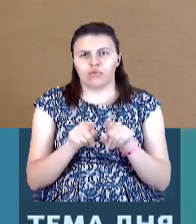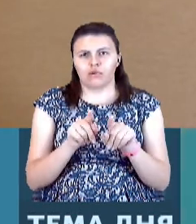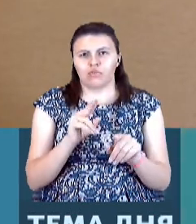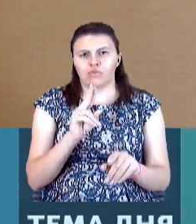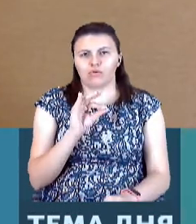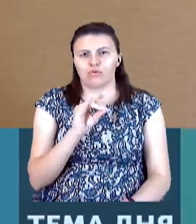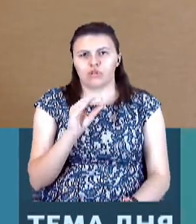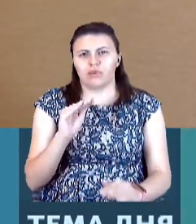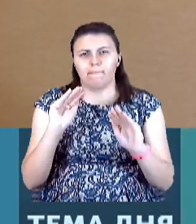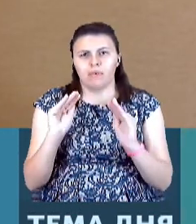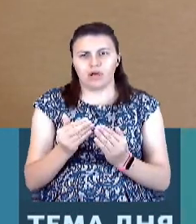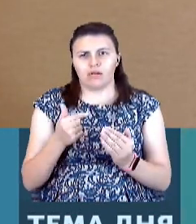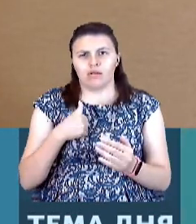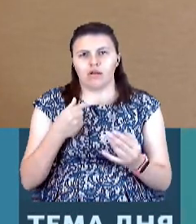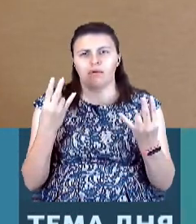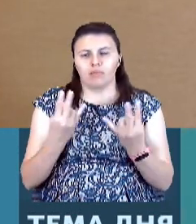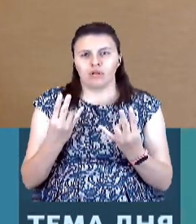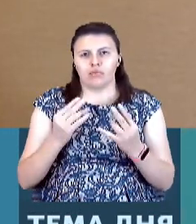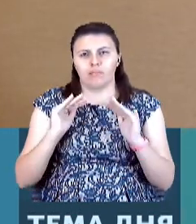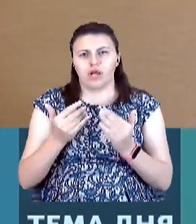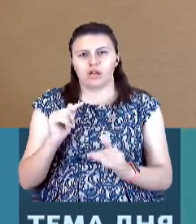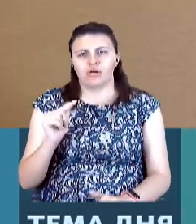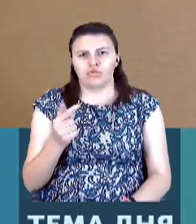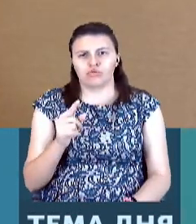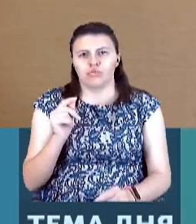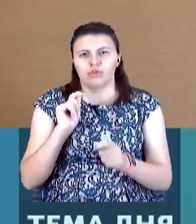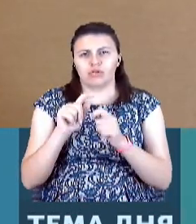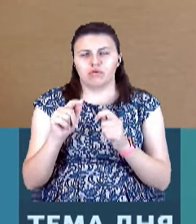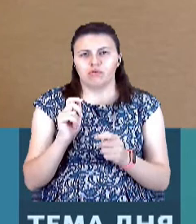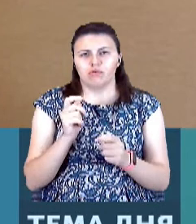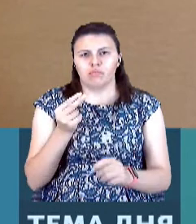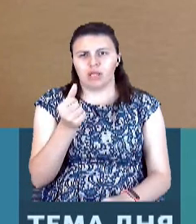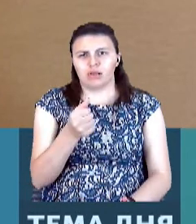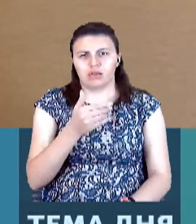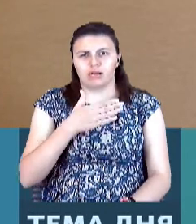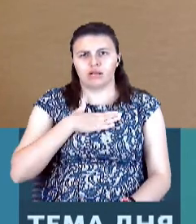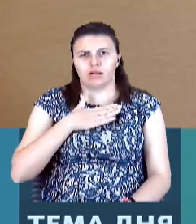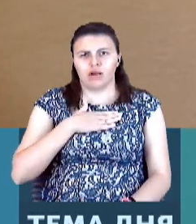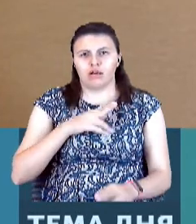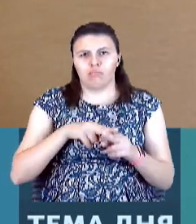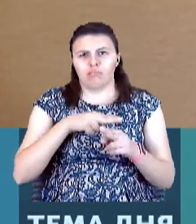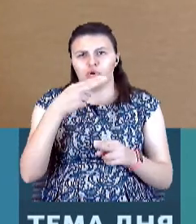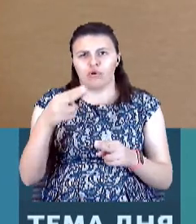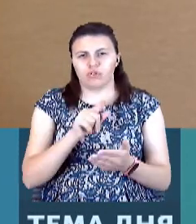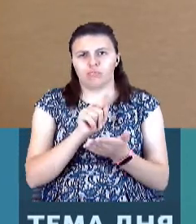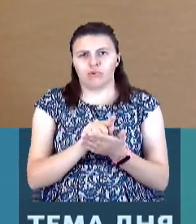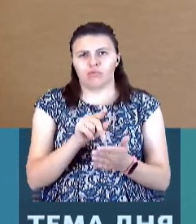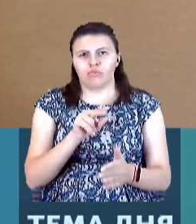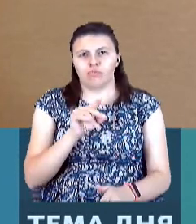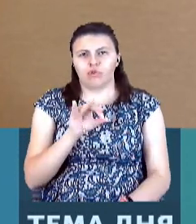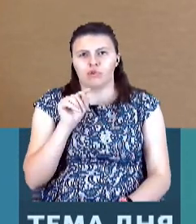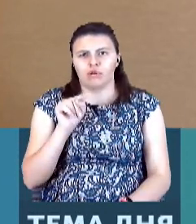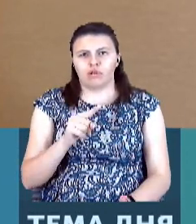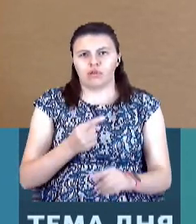нам потребує менше гривні для того, щоб сплатити за нашими борговими зобов'язаннями. Проте до цього курсу так